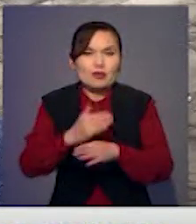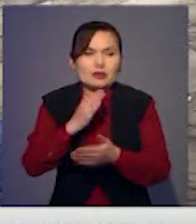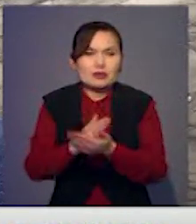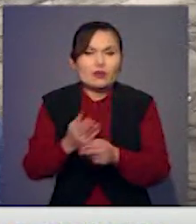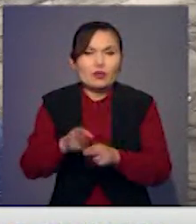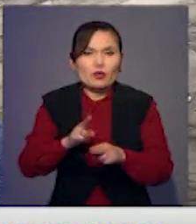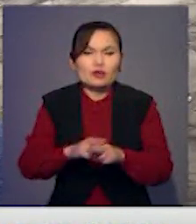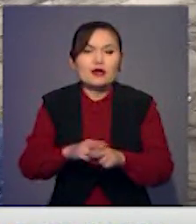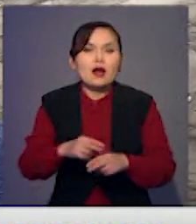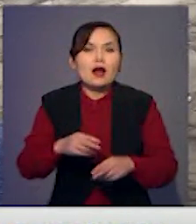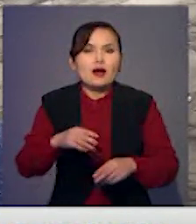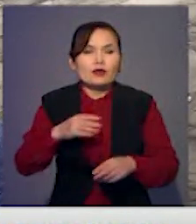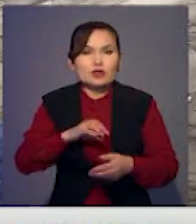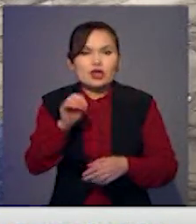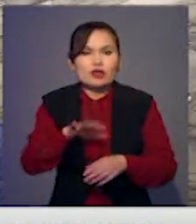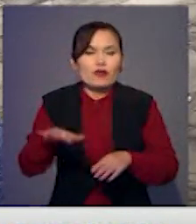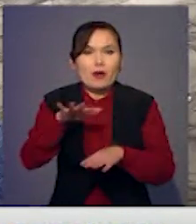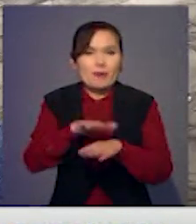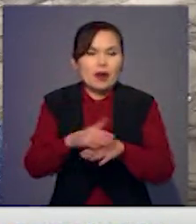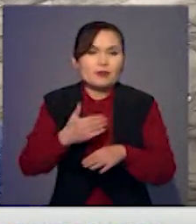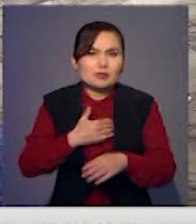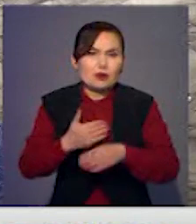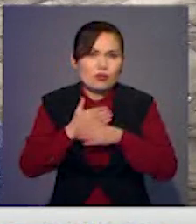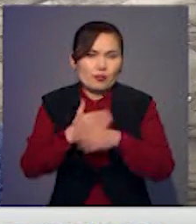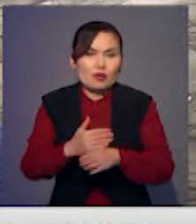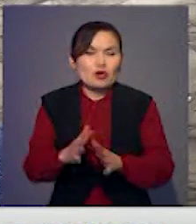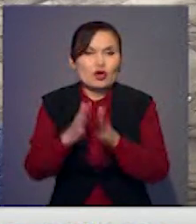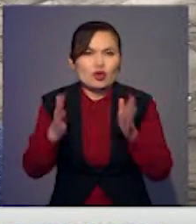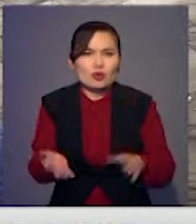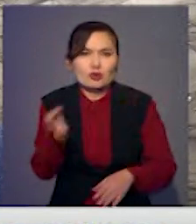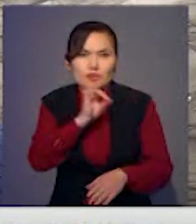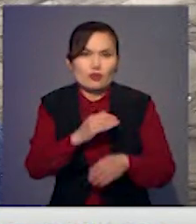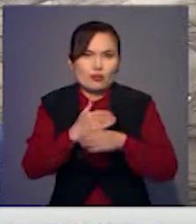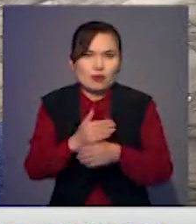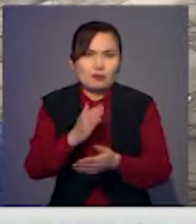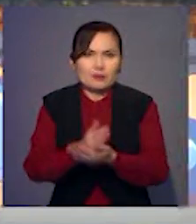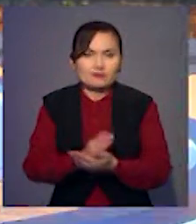90% жаңағы Еуропалық банк өздері төлейді. Ол да маған көп көмек.